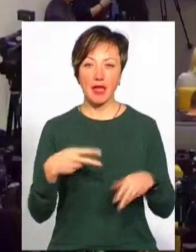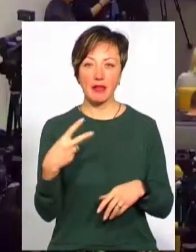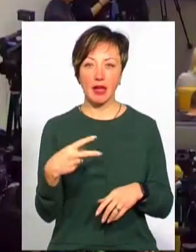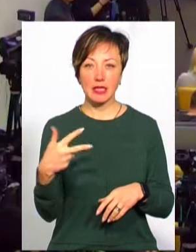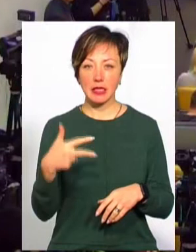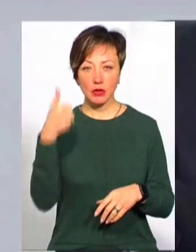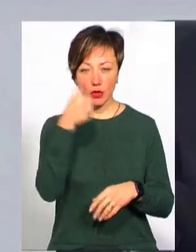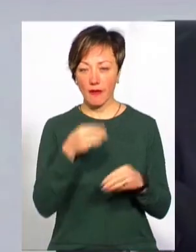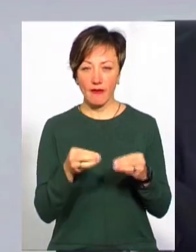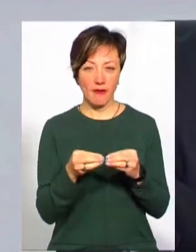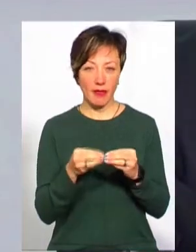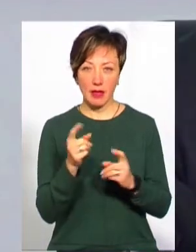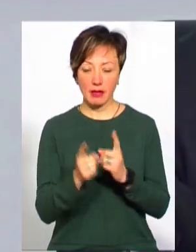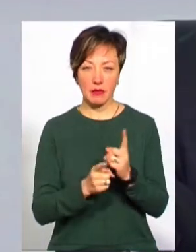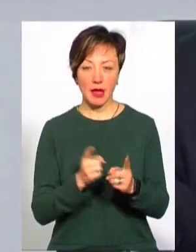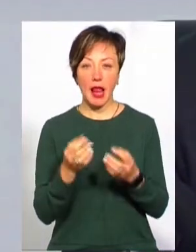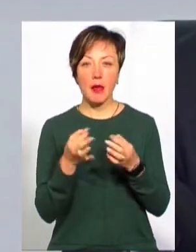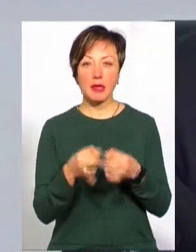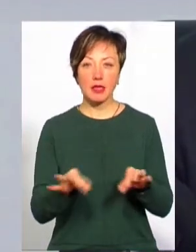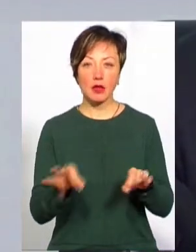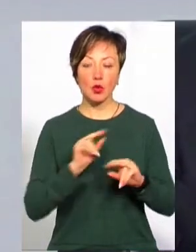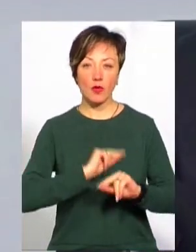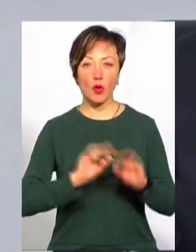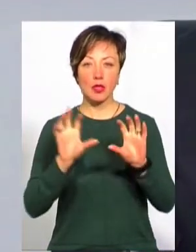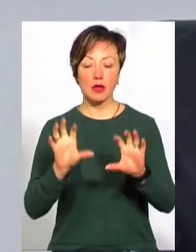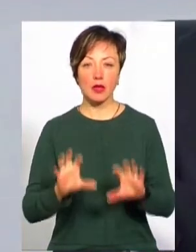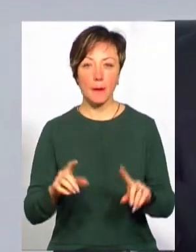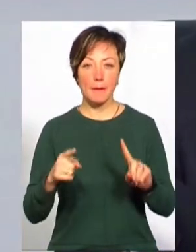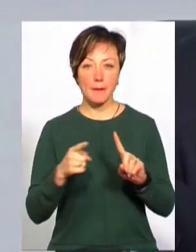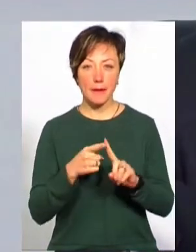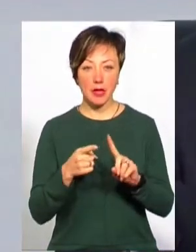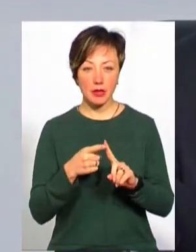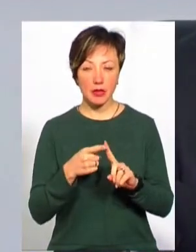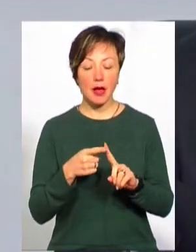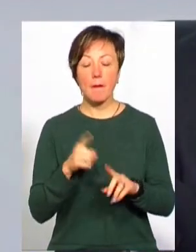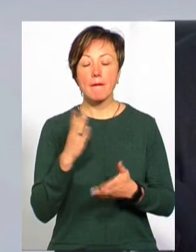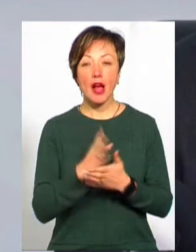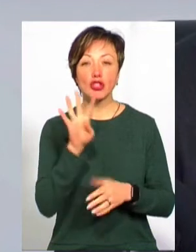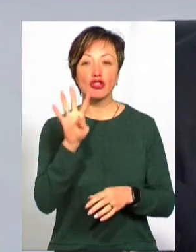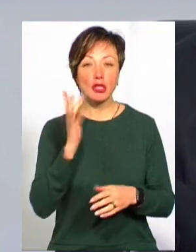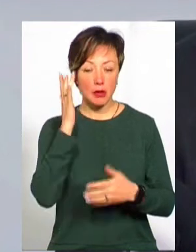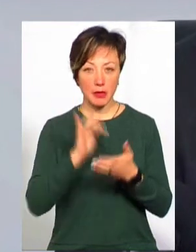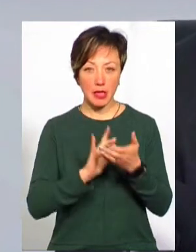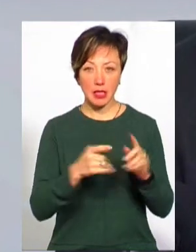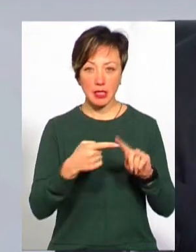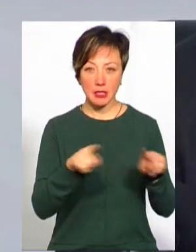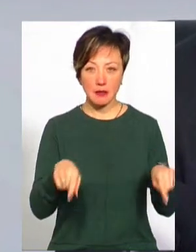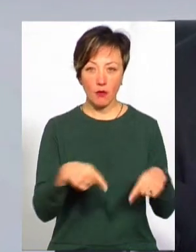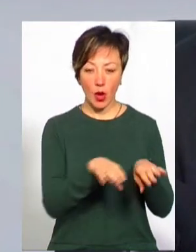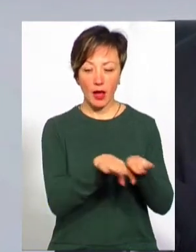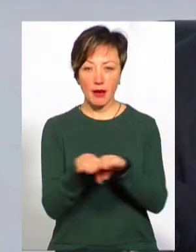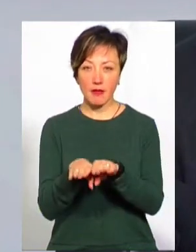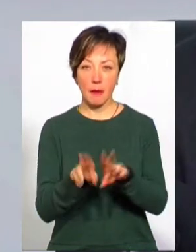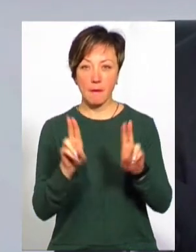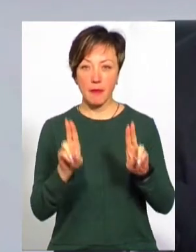її не змінювали. Лібералізація трудового законодавства, перш за все, має наступні 4 мети. Створення рівних правил гри та